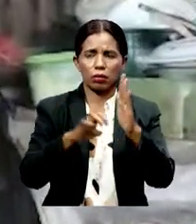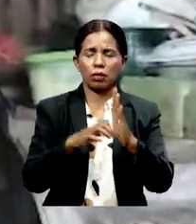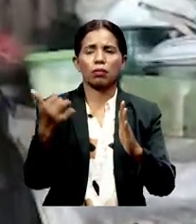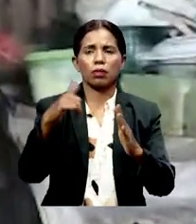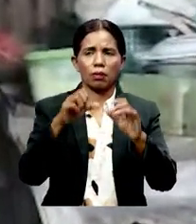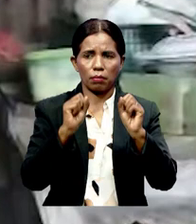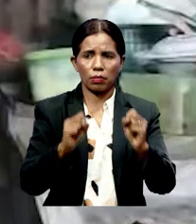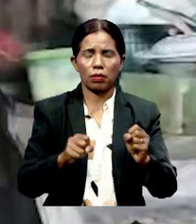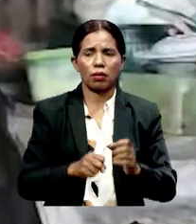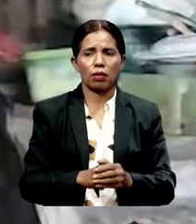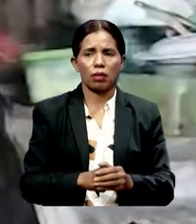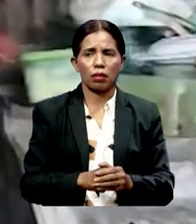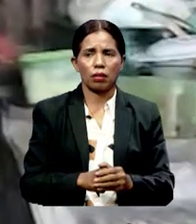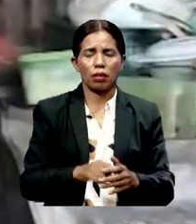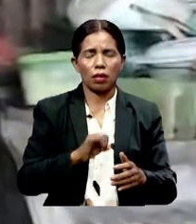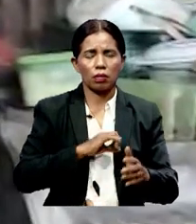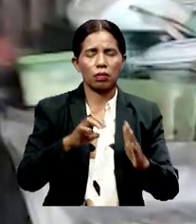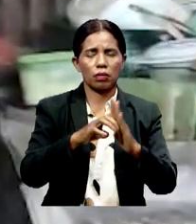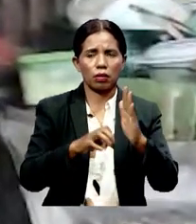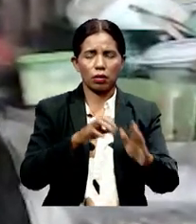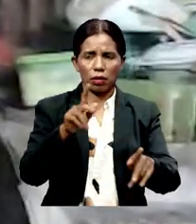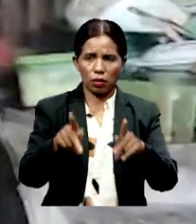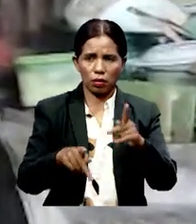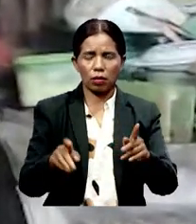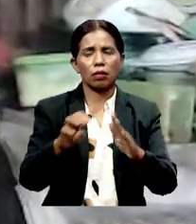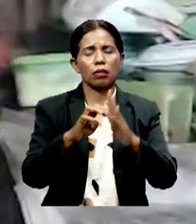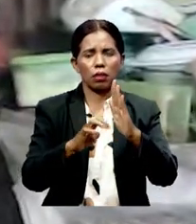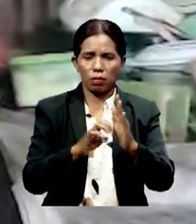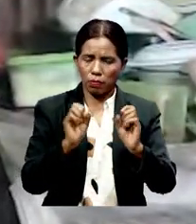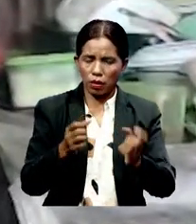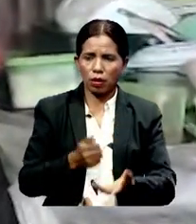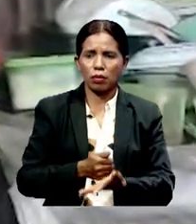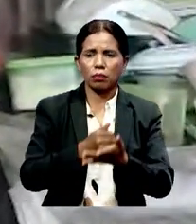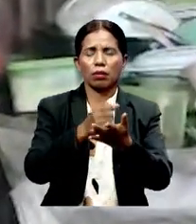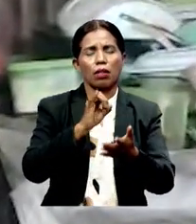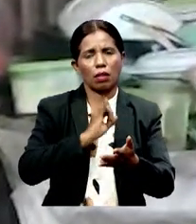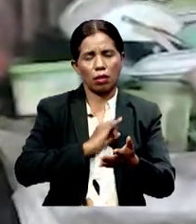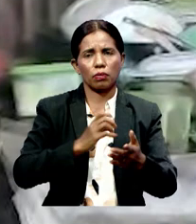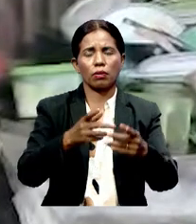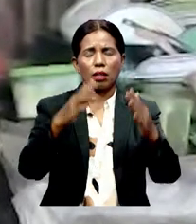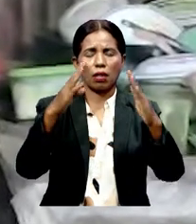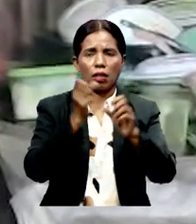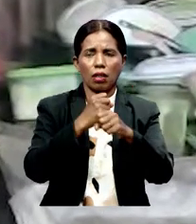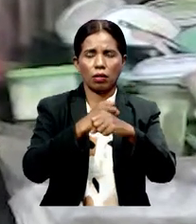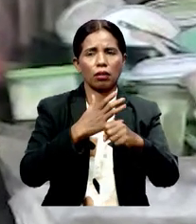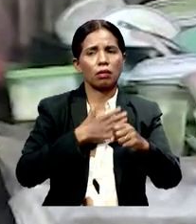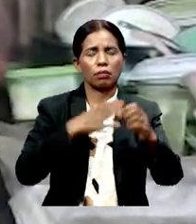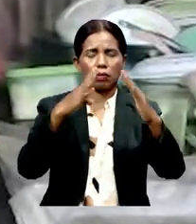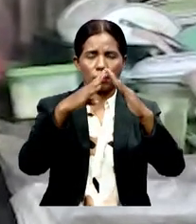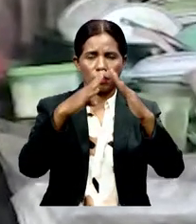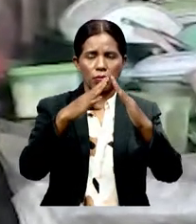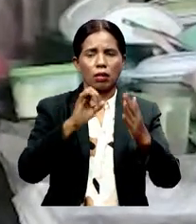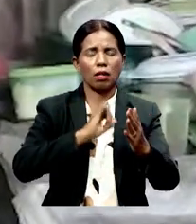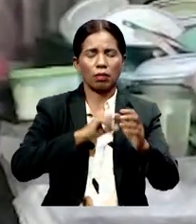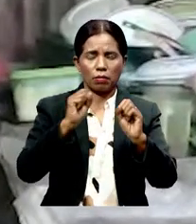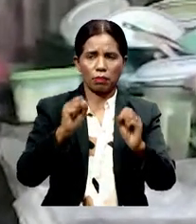bele au mo so istar nya e makari ki istar be ai sura ne ti pati da be ar ni ti ta nya mai da hau ditu